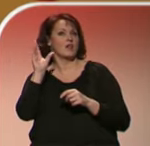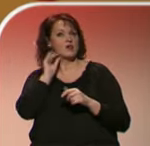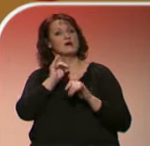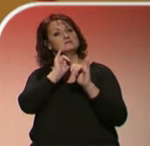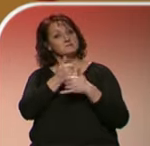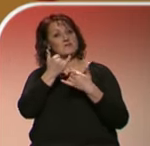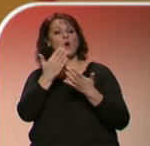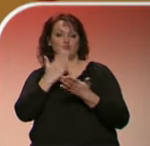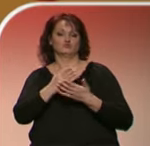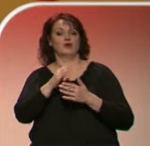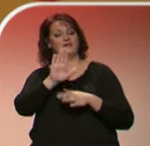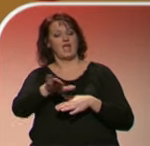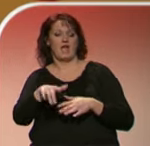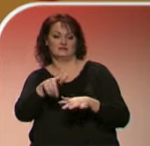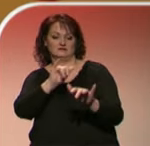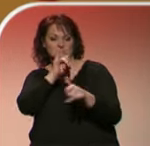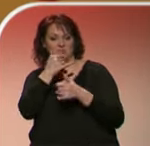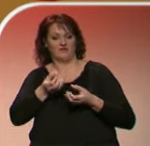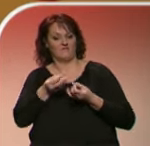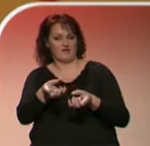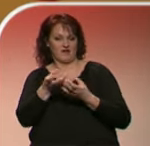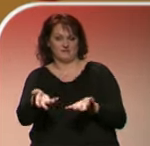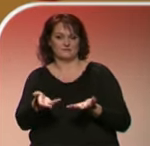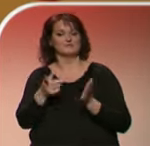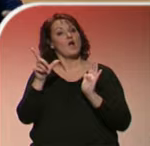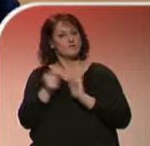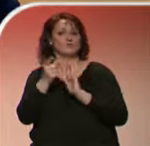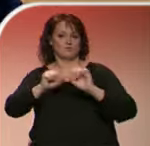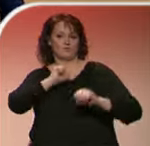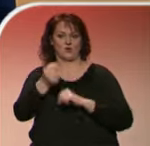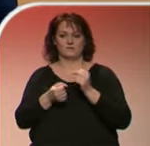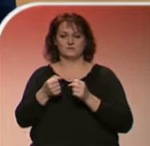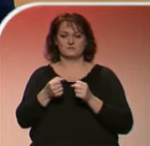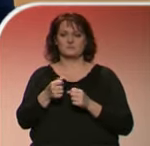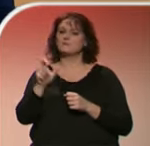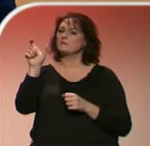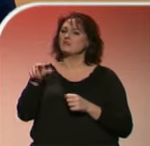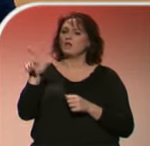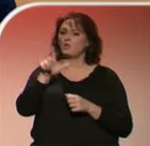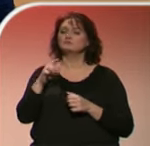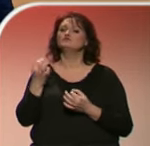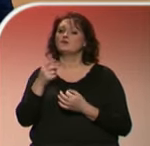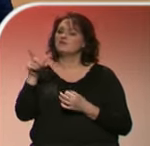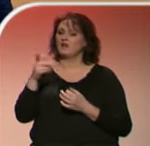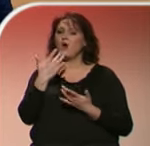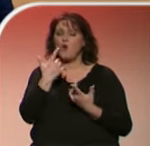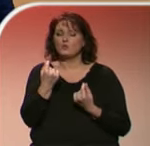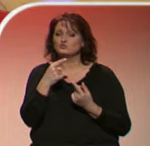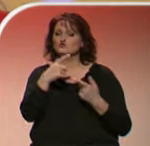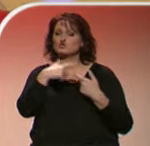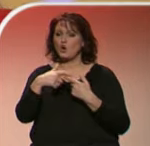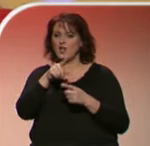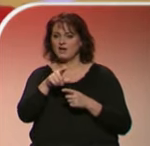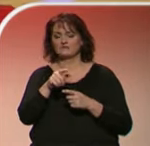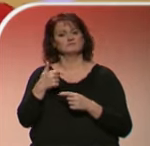můžou doma s dětmi trénovat a u toho se budeme pořád hýbat. Lucko, jak byste se dostala ke strollaringu? Já jsem se ke strollaringu dostala přes